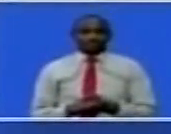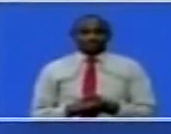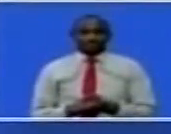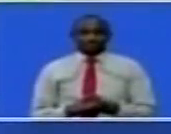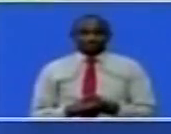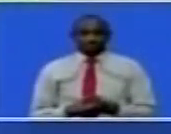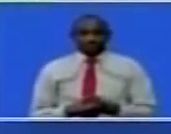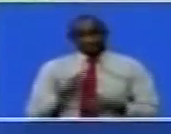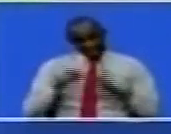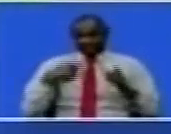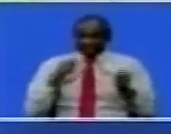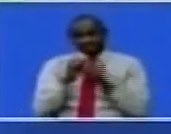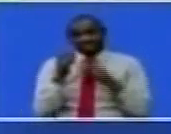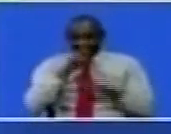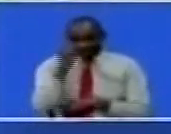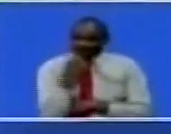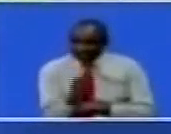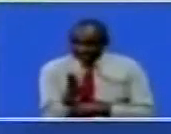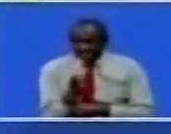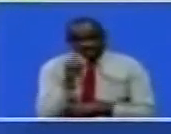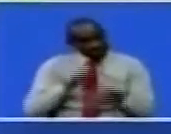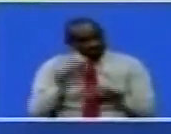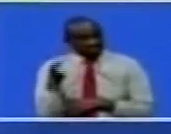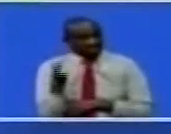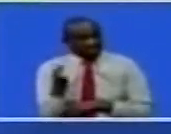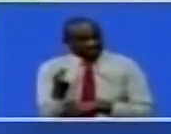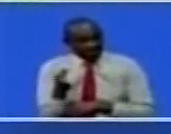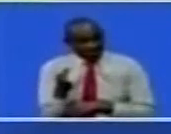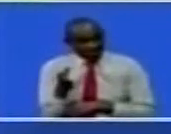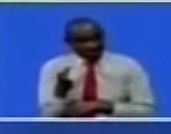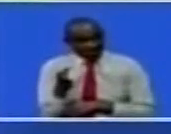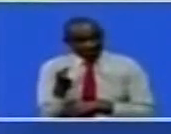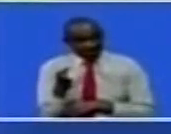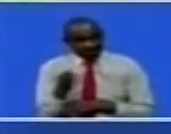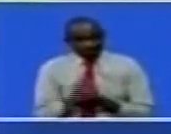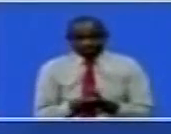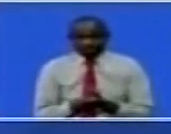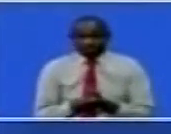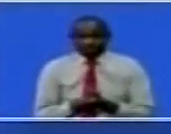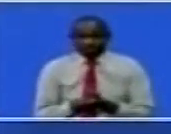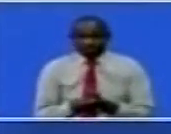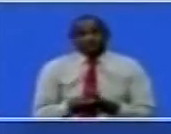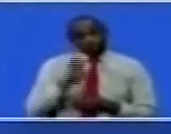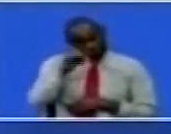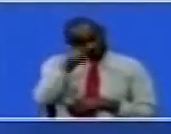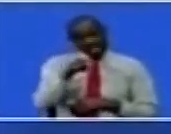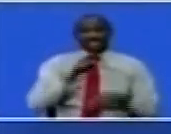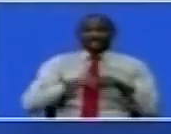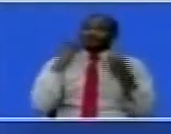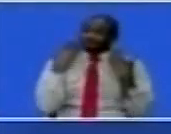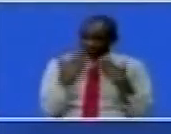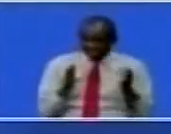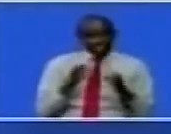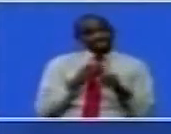na vizuri tukapita, hata kidasi yetu ulikuwa watu 22 tulipita wote. Na baada ya darasa la 8